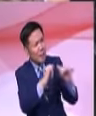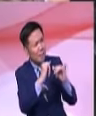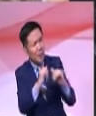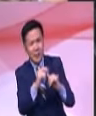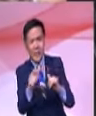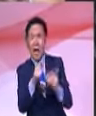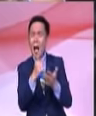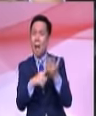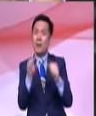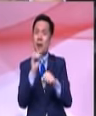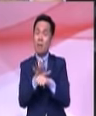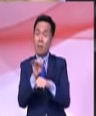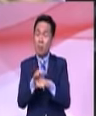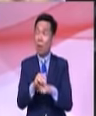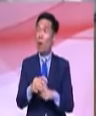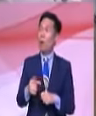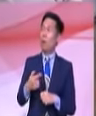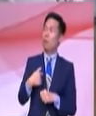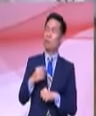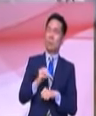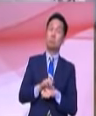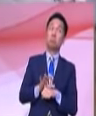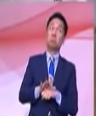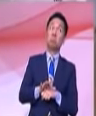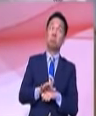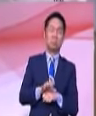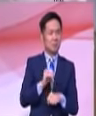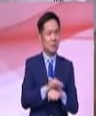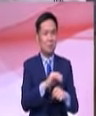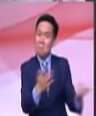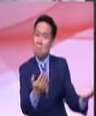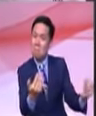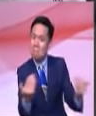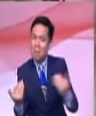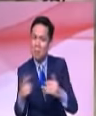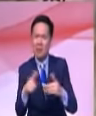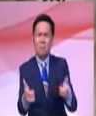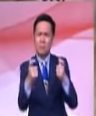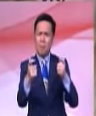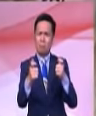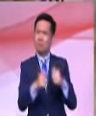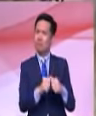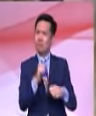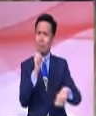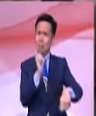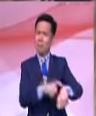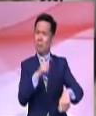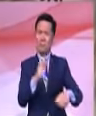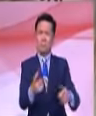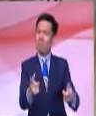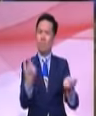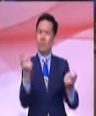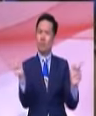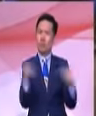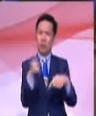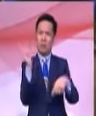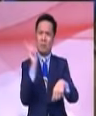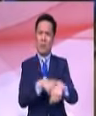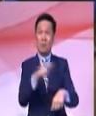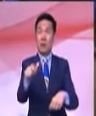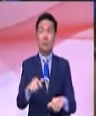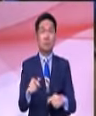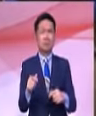Your advice? Oh, my advice, they are encouraged to come here. It's very fast actually. Sekejap saja, tidak